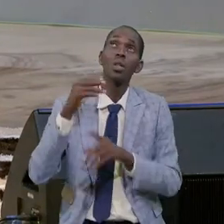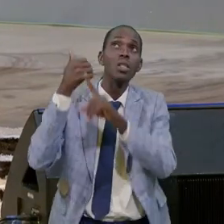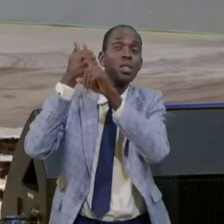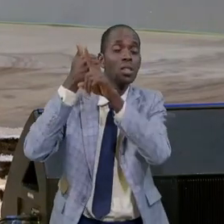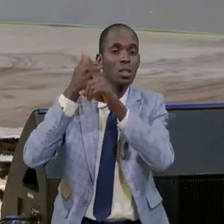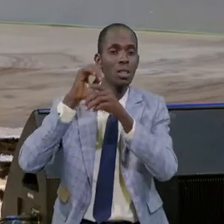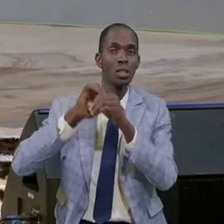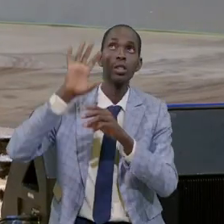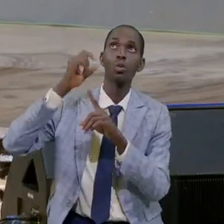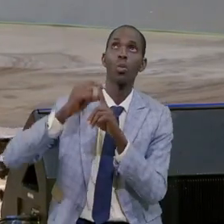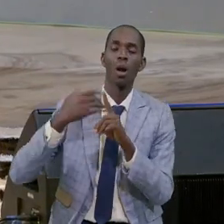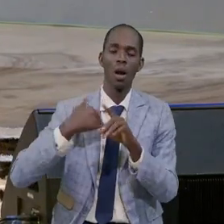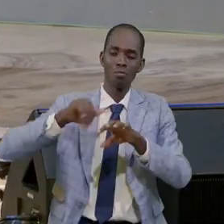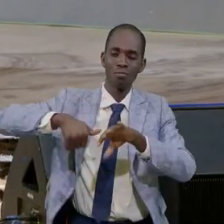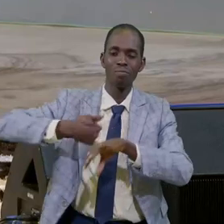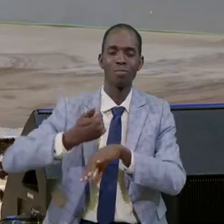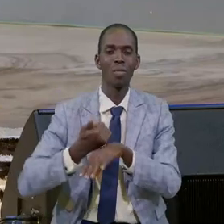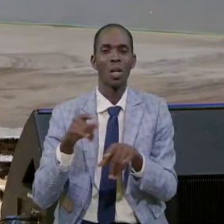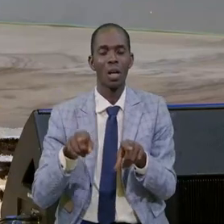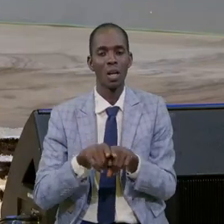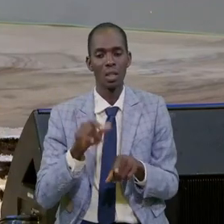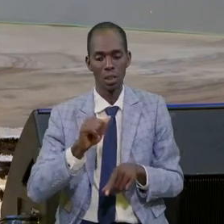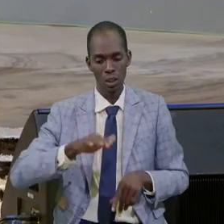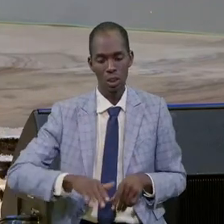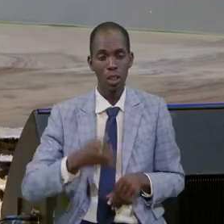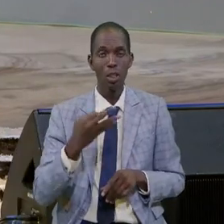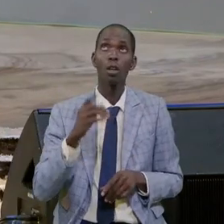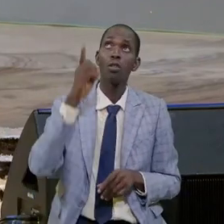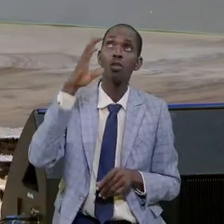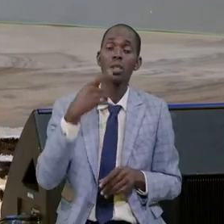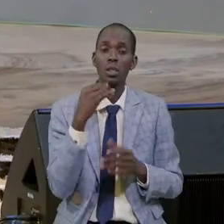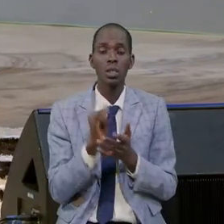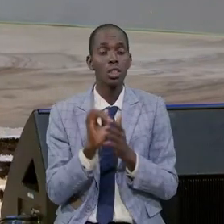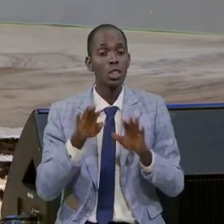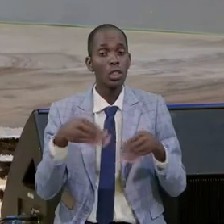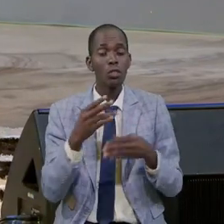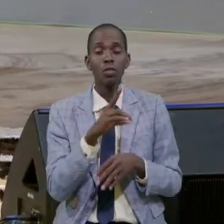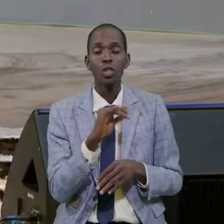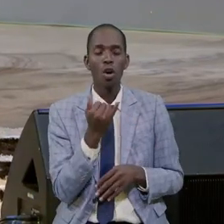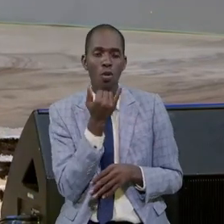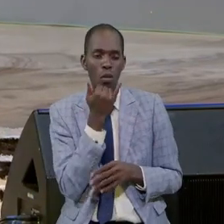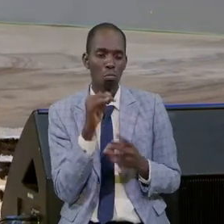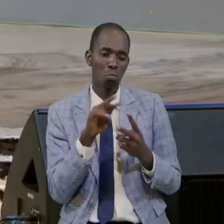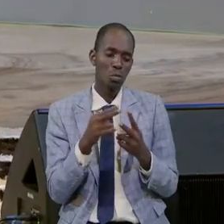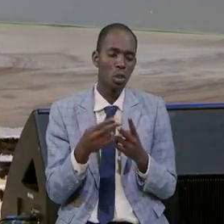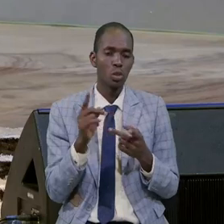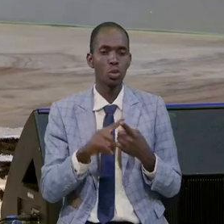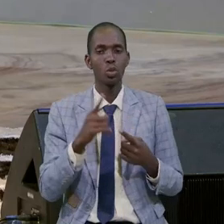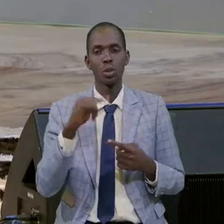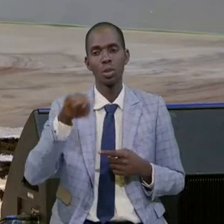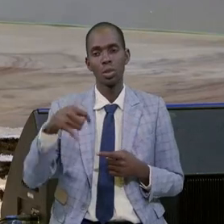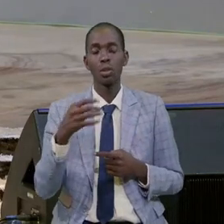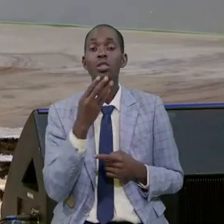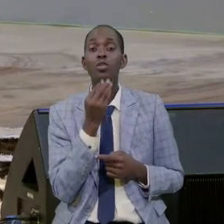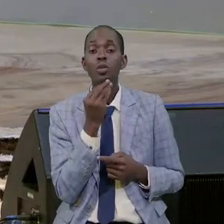sa parole l'a établi. En tant qu'enfant de Dieu, il dit ici que nous